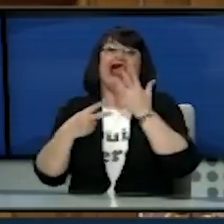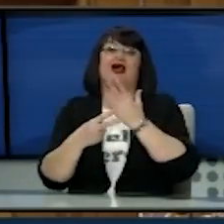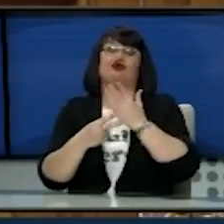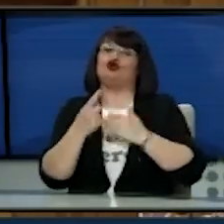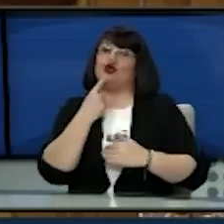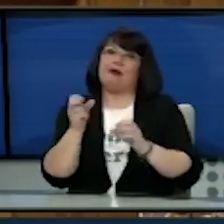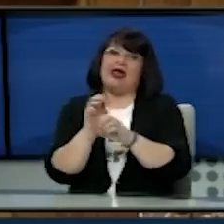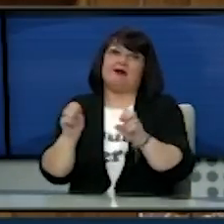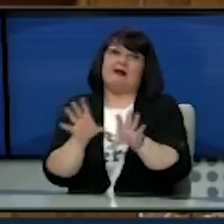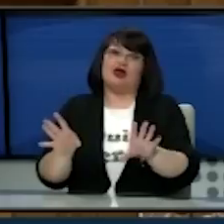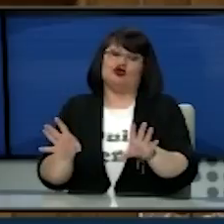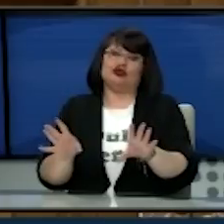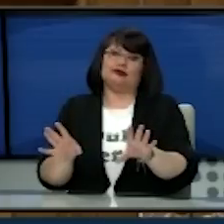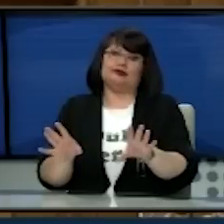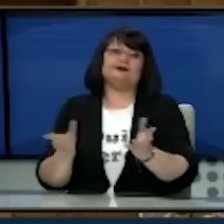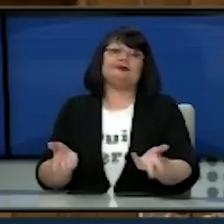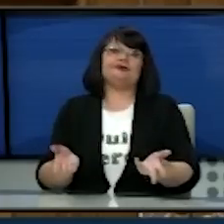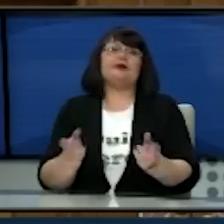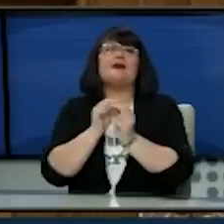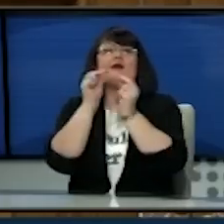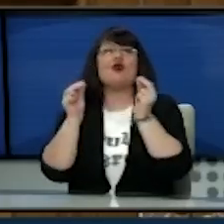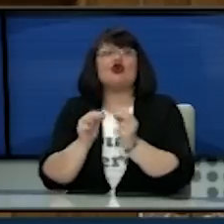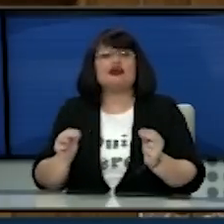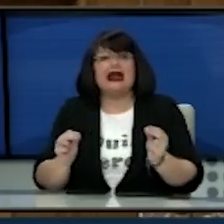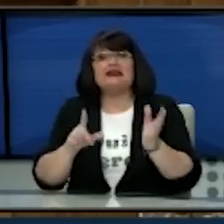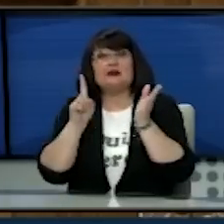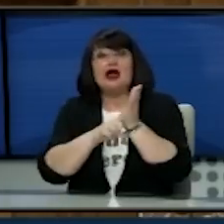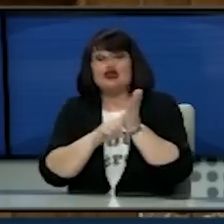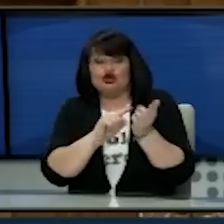όπως ενημέρωσε ο διαχειριστής, σαν αποτέλεσμα